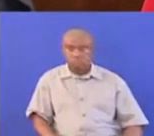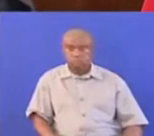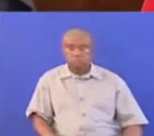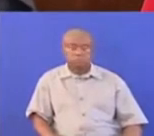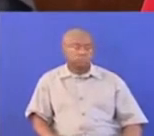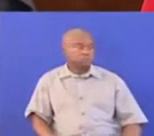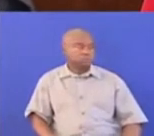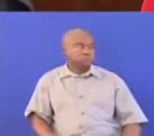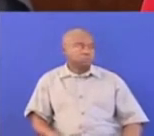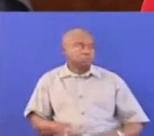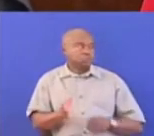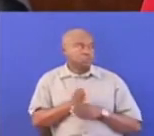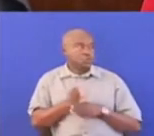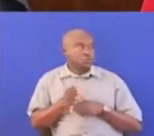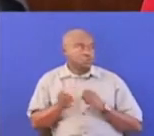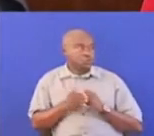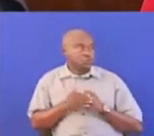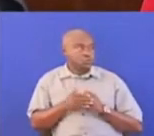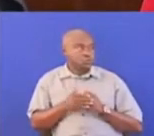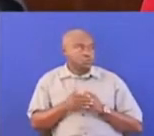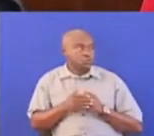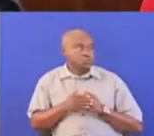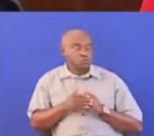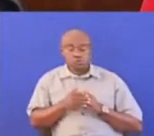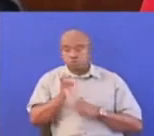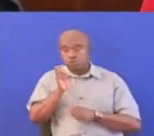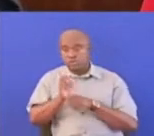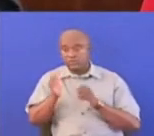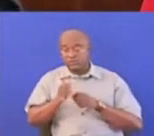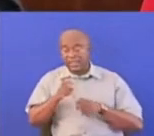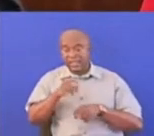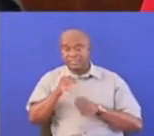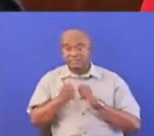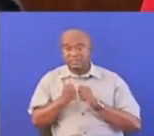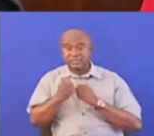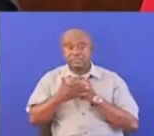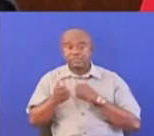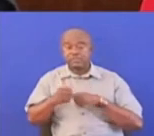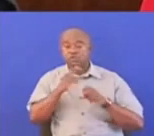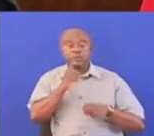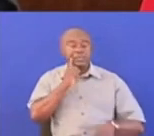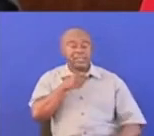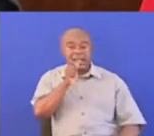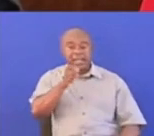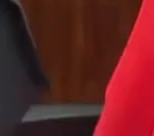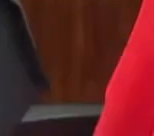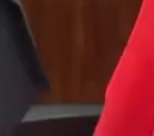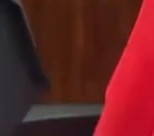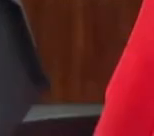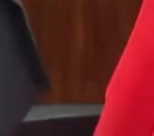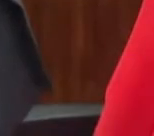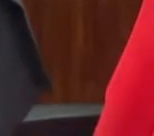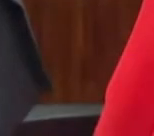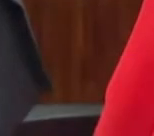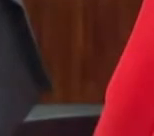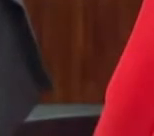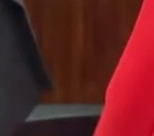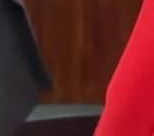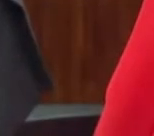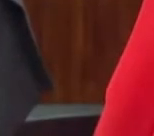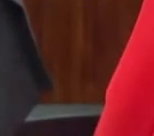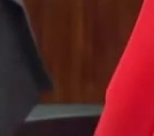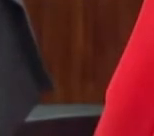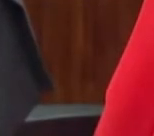Swala la kulinda, kuhifadhi na kuendeleza rasilimali za nchi ni jukumu la kila raia kwa mujibu wa katiba. Lakini swala